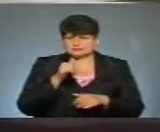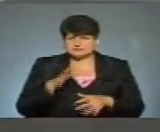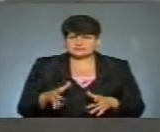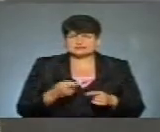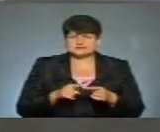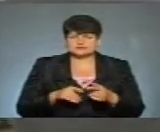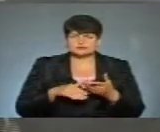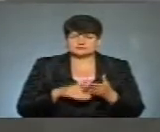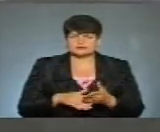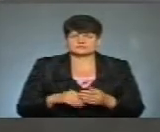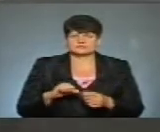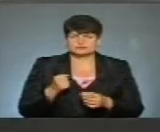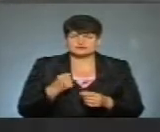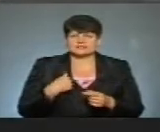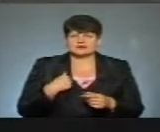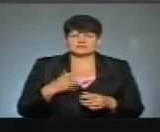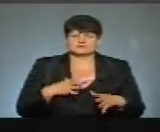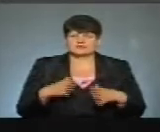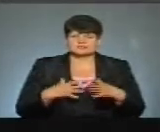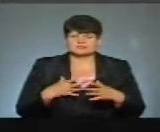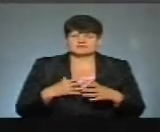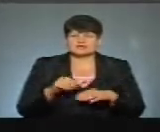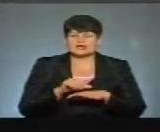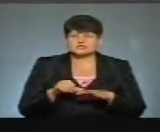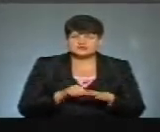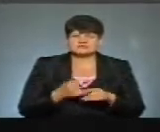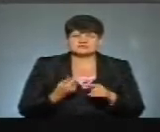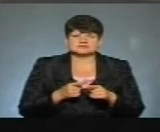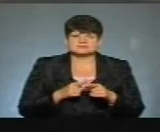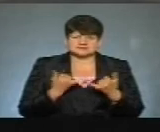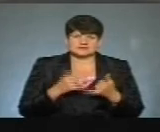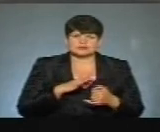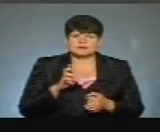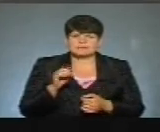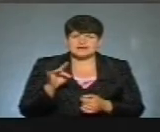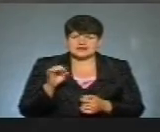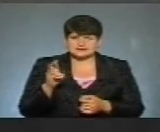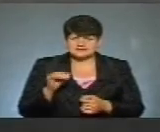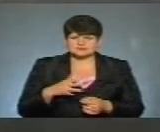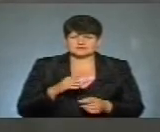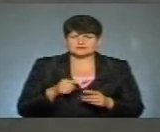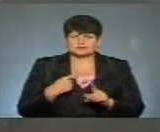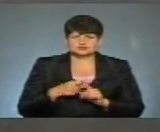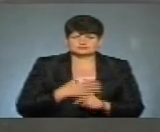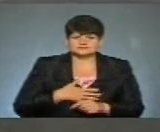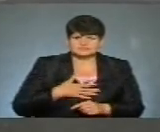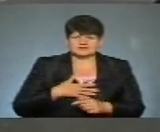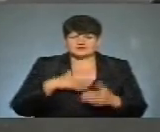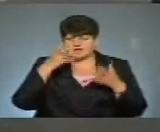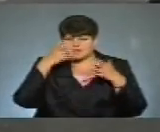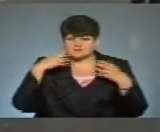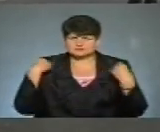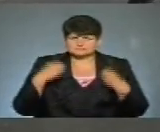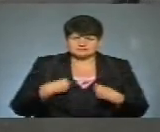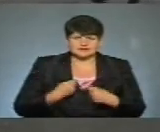колега. Ну, я тренувалася без берців, суто в кросовках. Зараз були берці, ще плюс адреналін, бронежилет, каска – це все